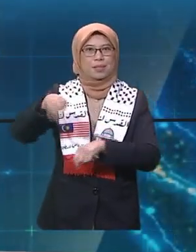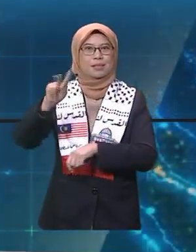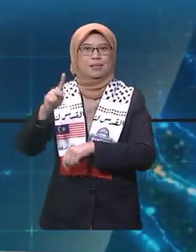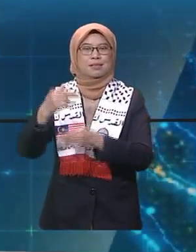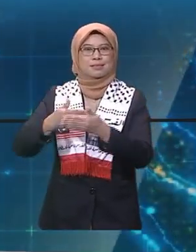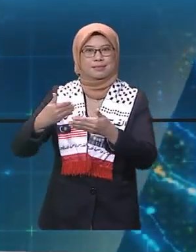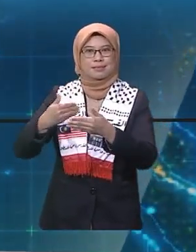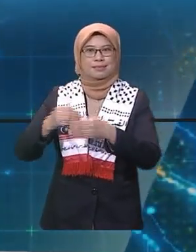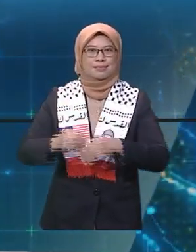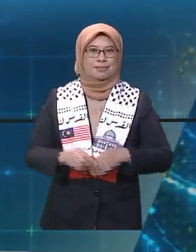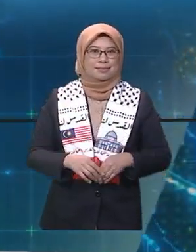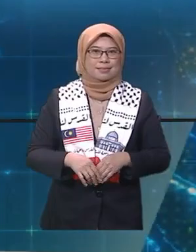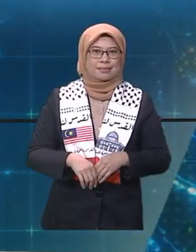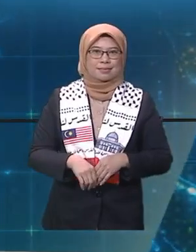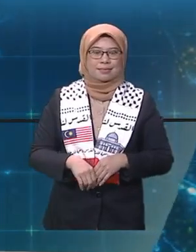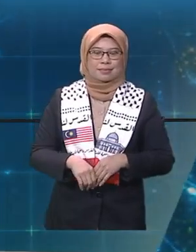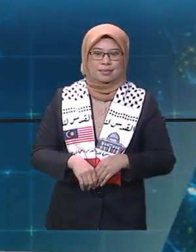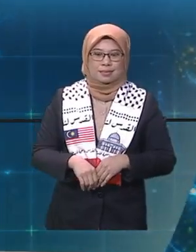sebelum